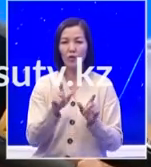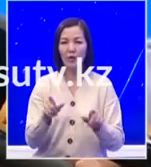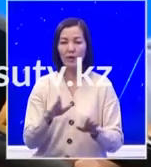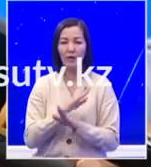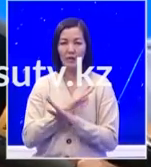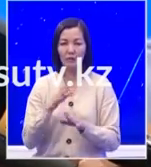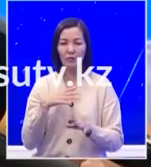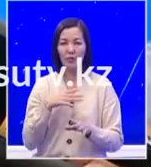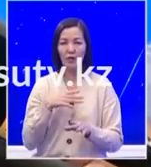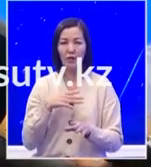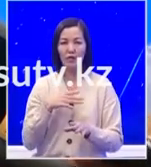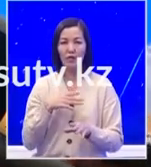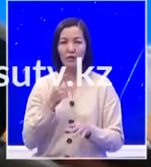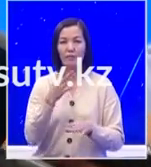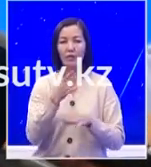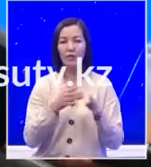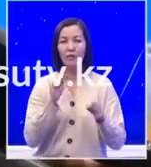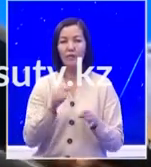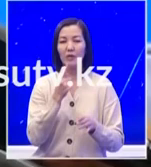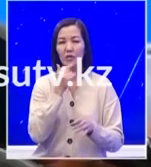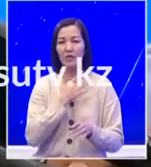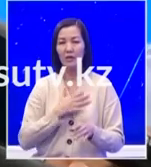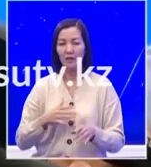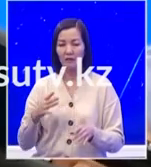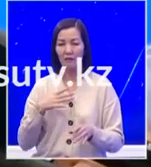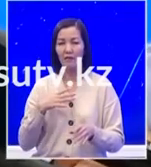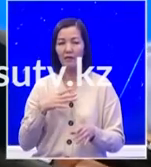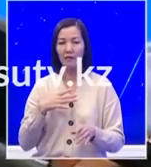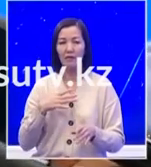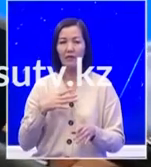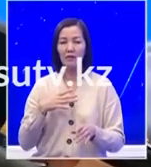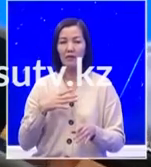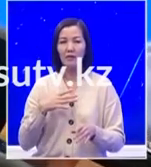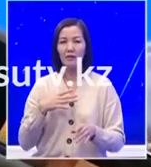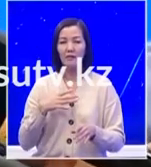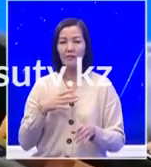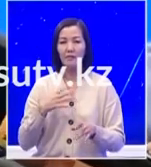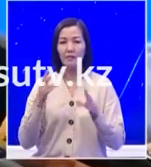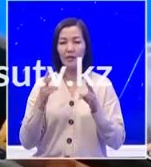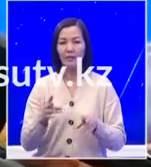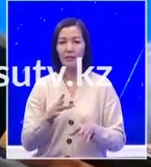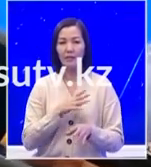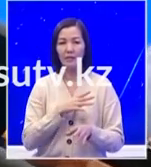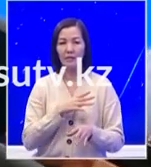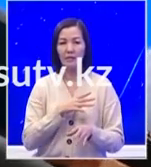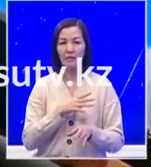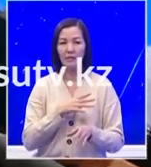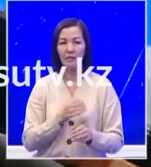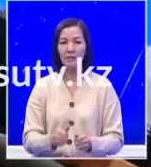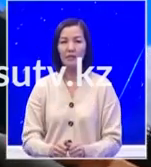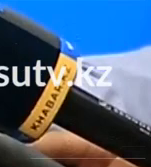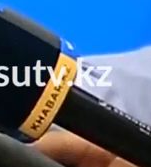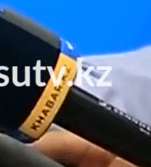қайтыс болды, 1500 адам жарақат алды осы апат Ресейдің көліктерінің